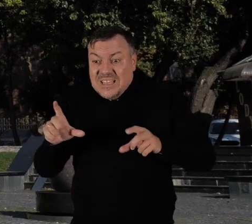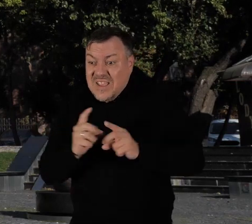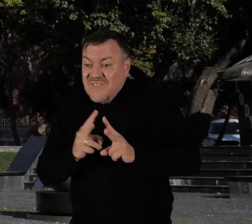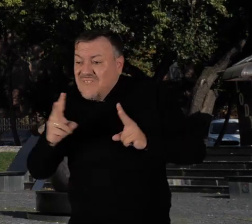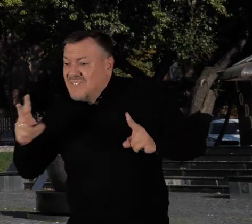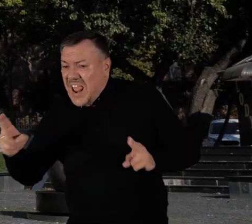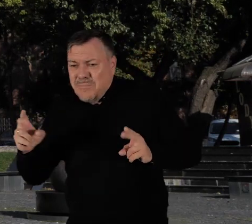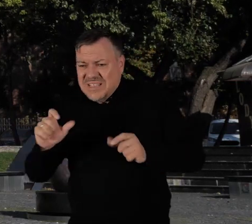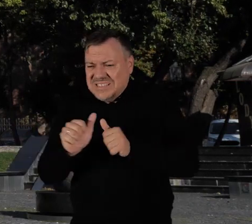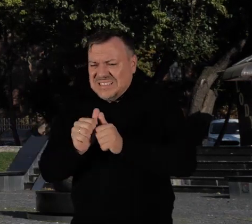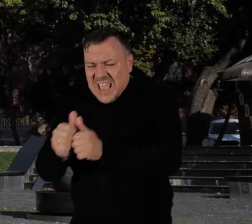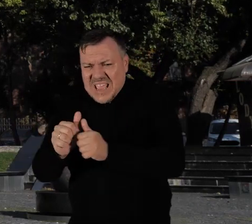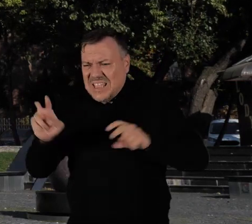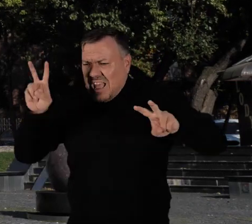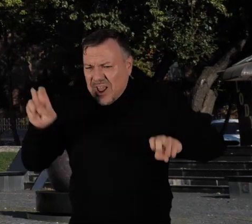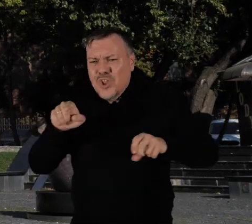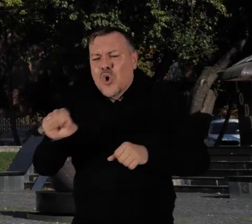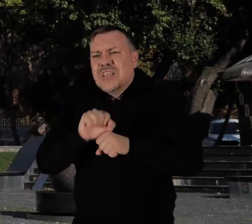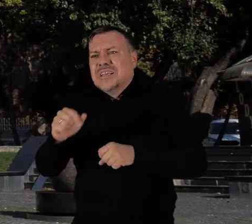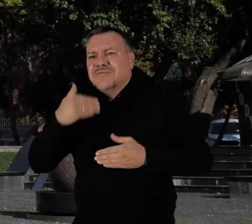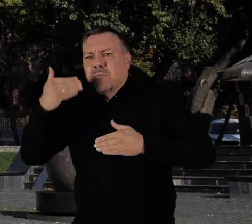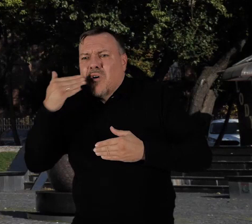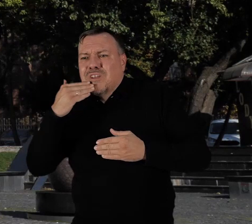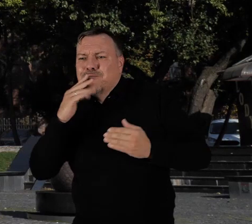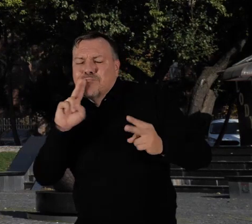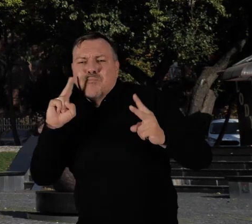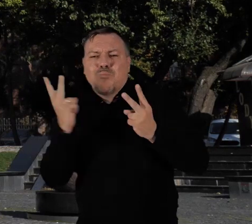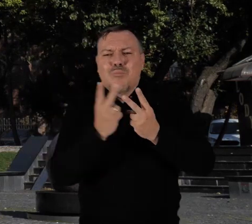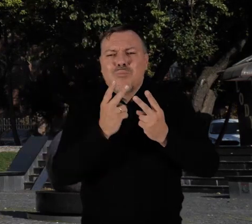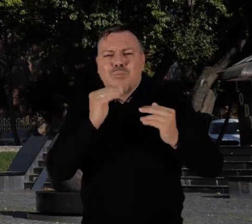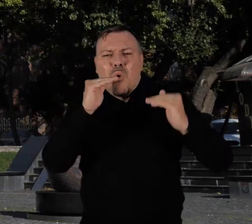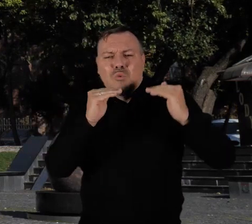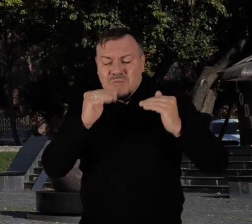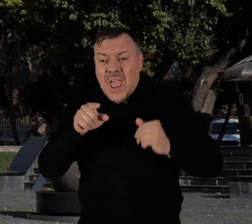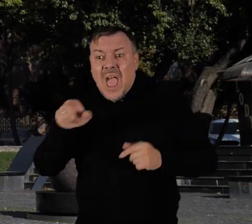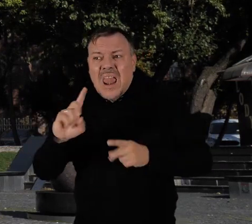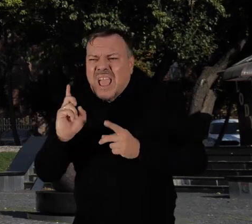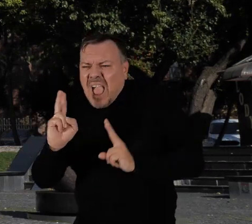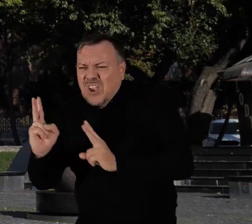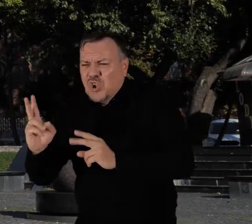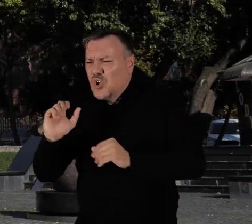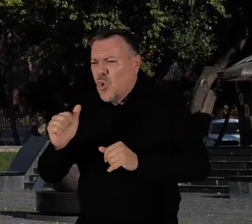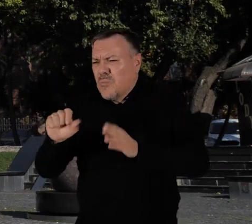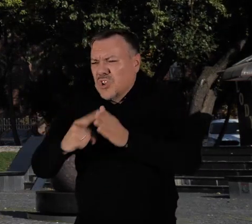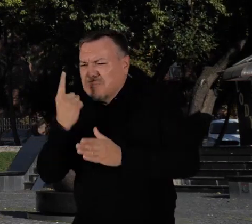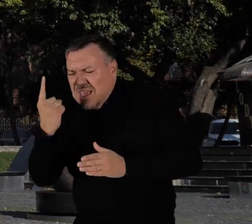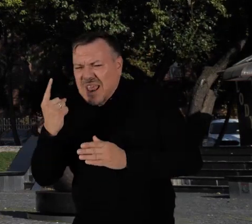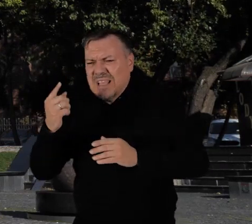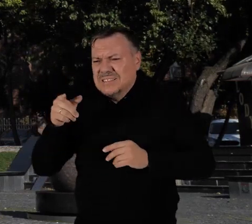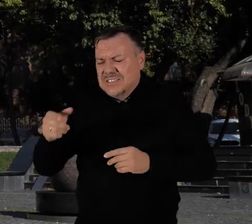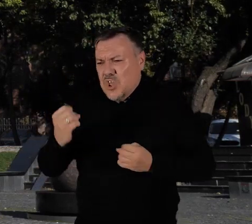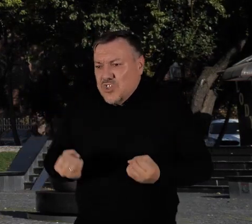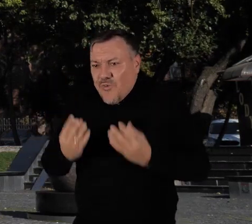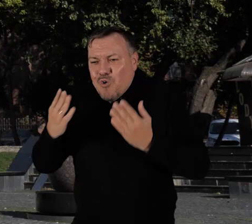zdania ujęty w cudzysłów jest oczywiście wypowiedzią metaforyczną, ale każdy, kto choć raz w życiu coś stworzył, na pewno doskonale wie, co ta